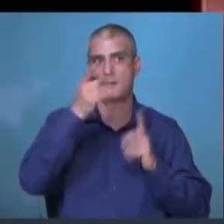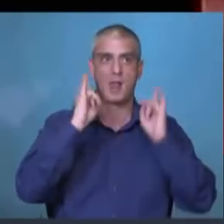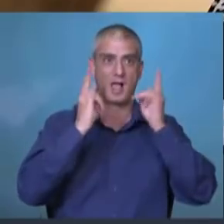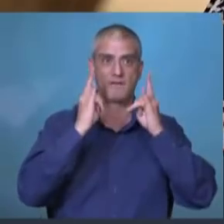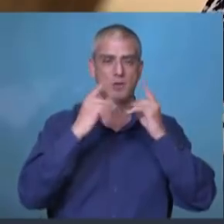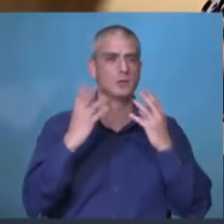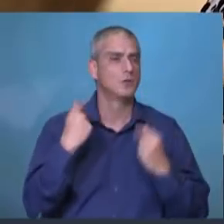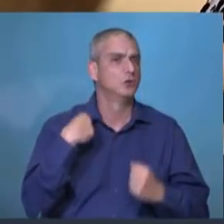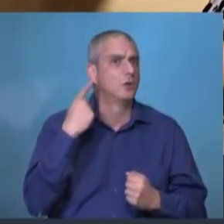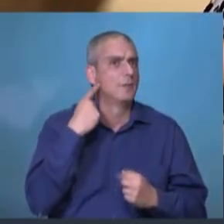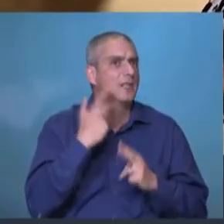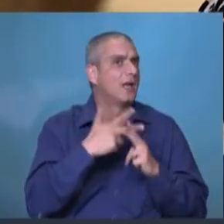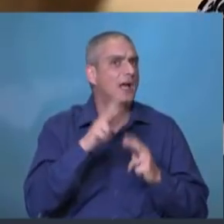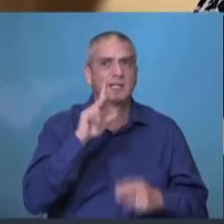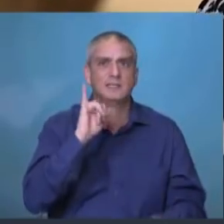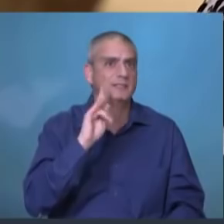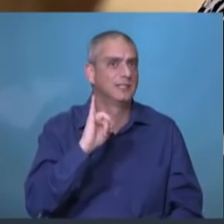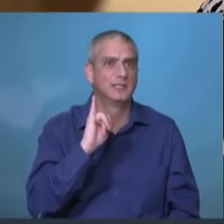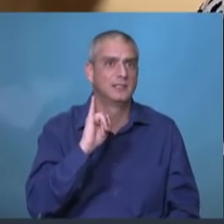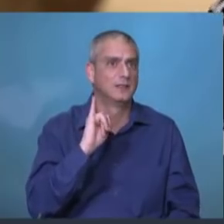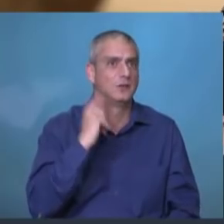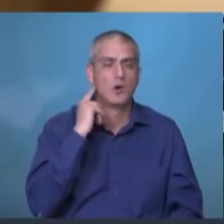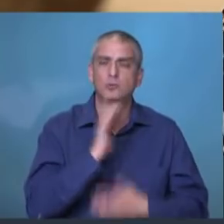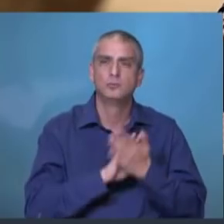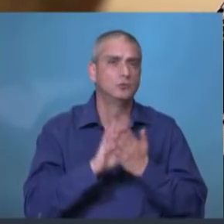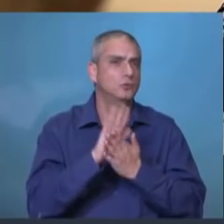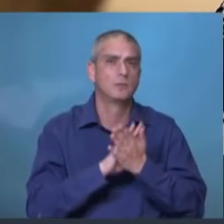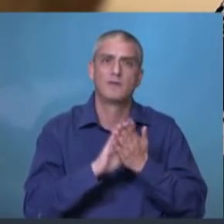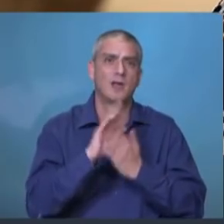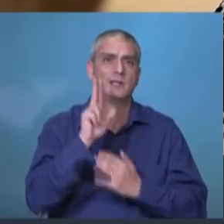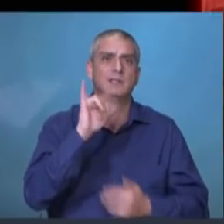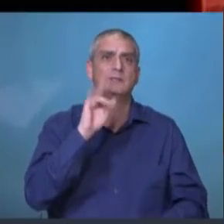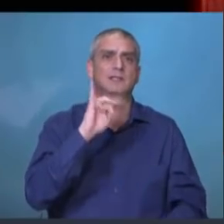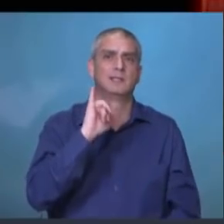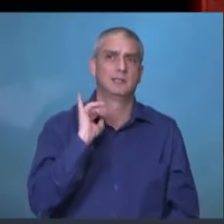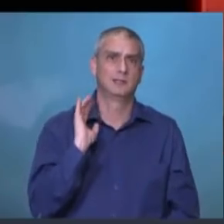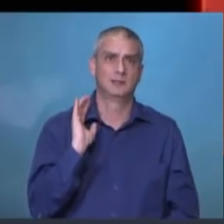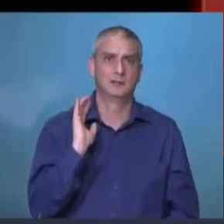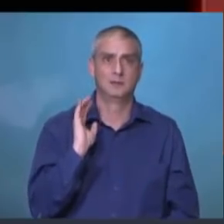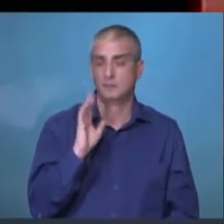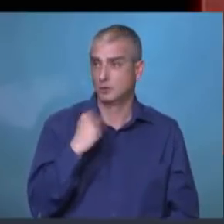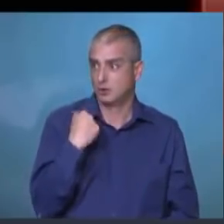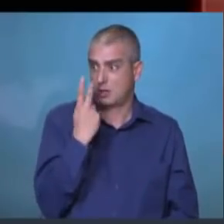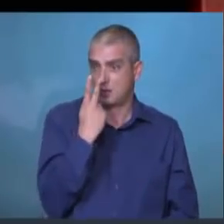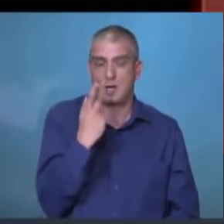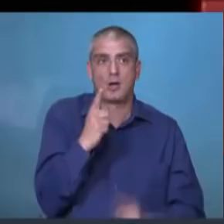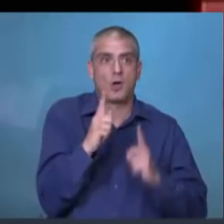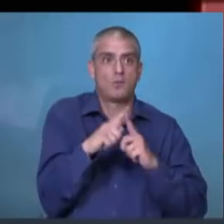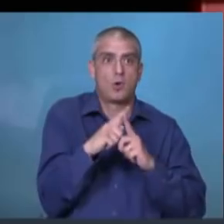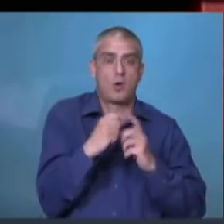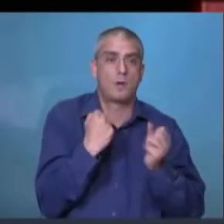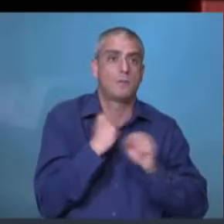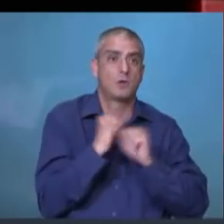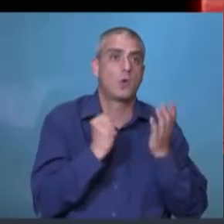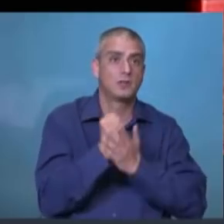מה ששמעתי זה רק ציקי. לא שמעתי כלום חוץ מציקי. מה שנראה אמש כמו פיגוע דריסה